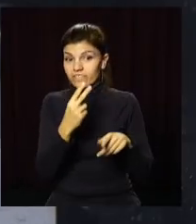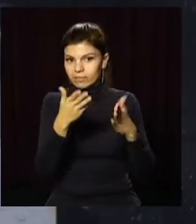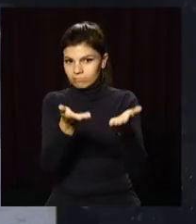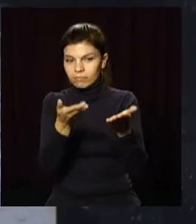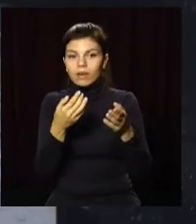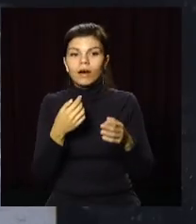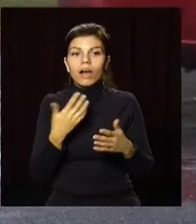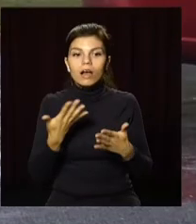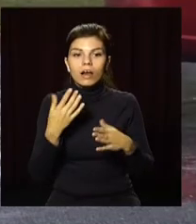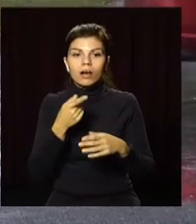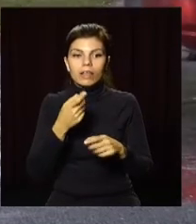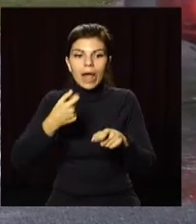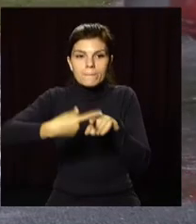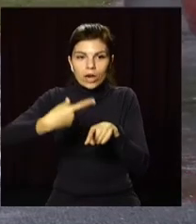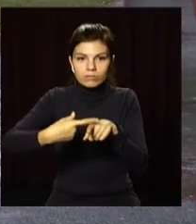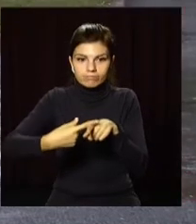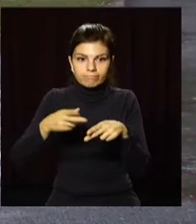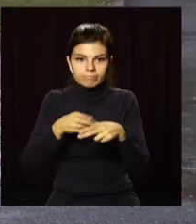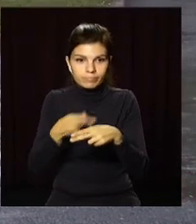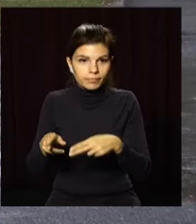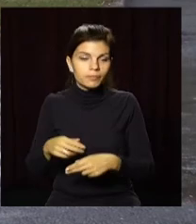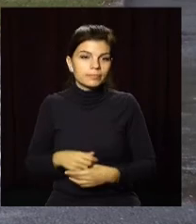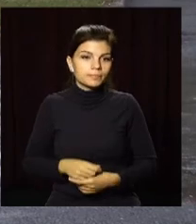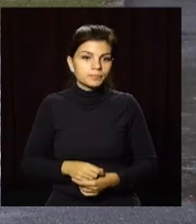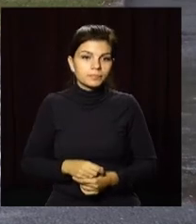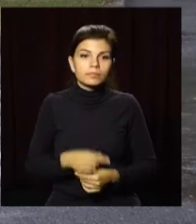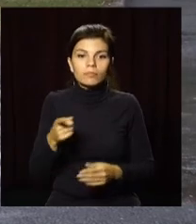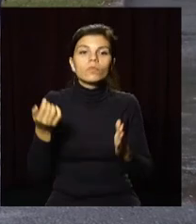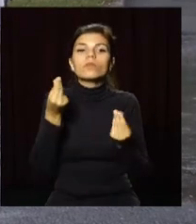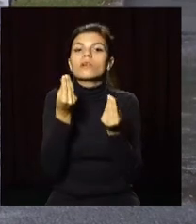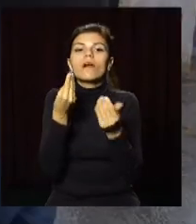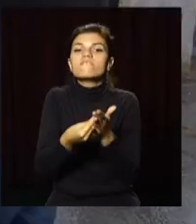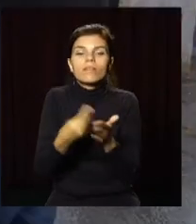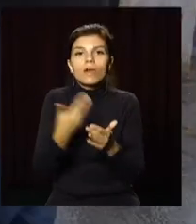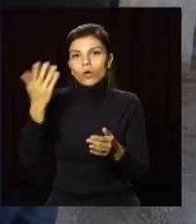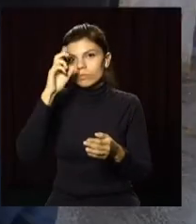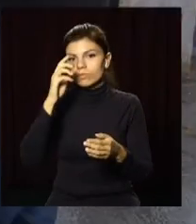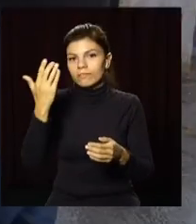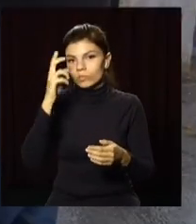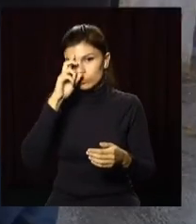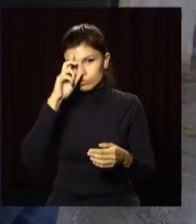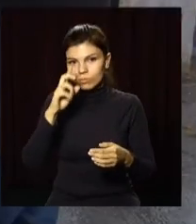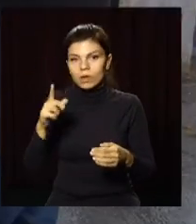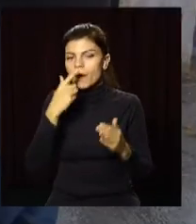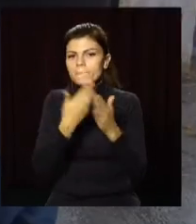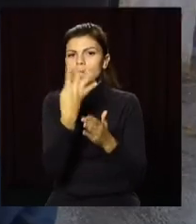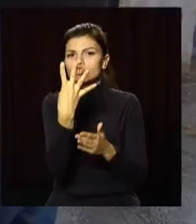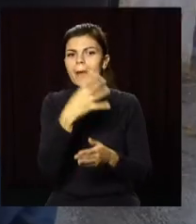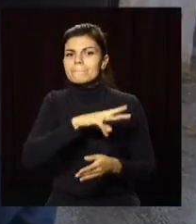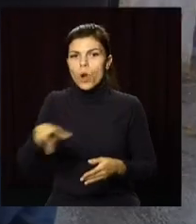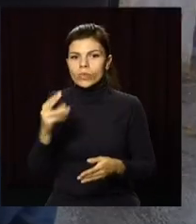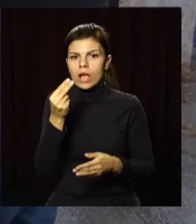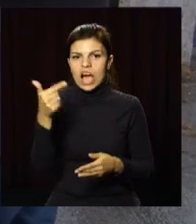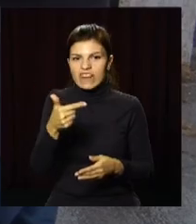новий комплекс, що регулює рух на перехресті. Світлофорний об'єкт побудували коштом міського бюджету. Загалом на нього витратили понад 4